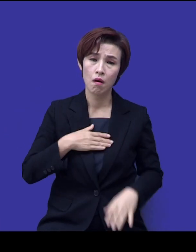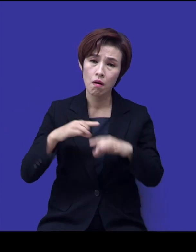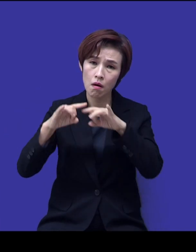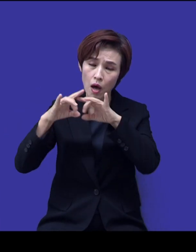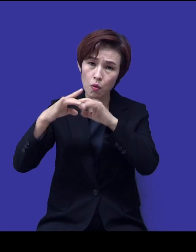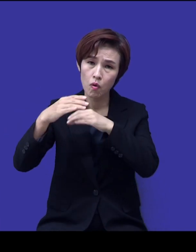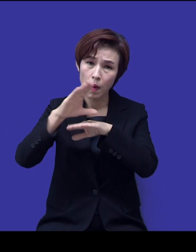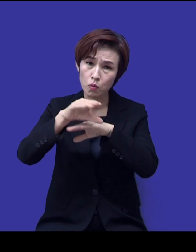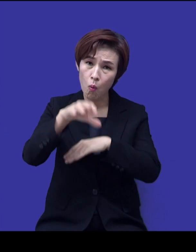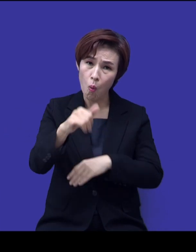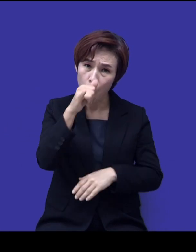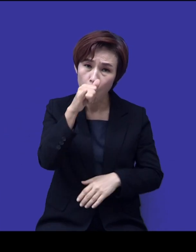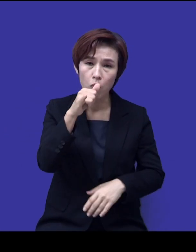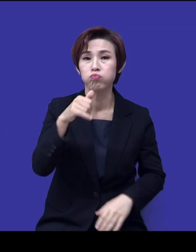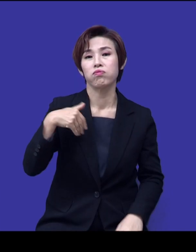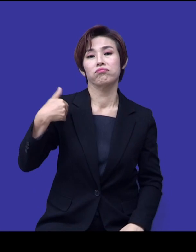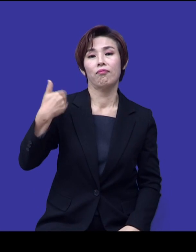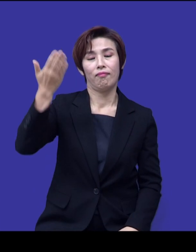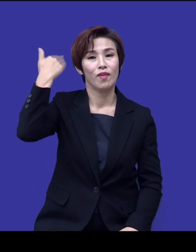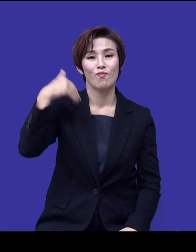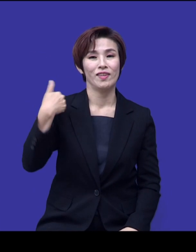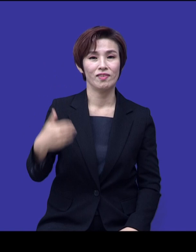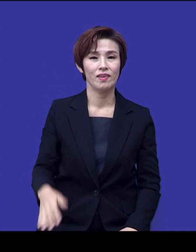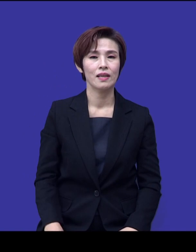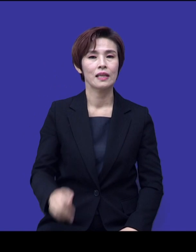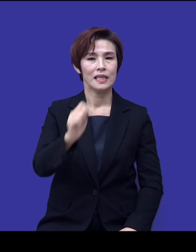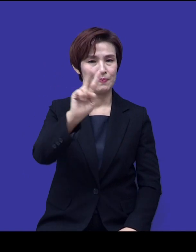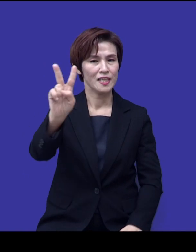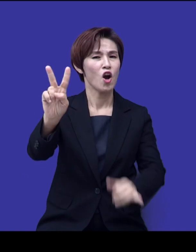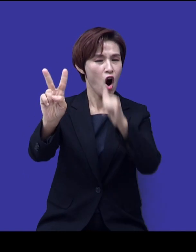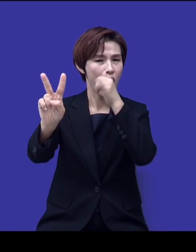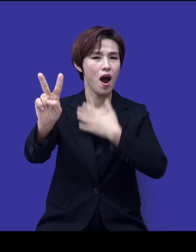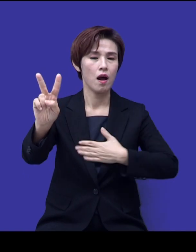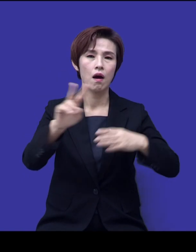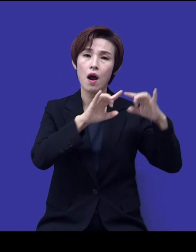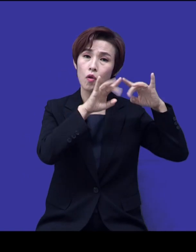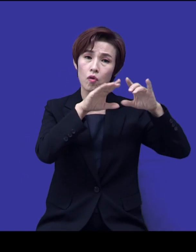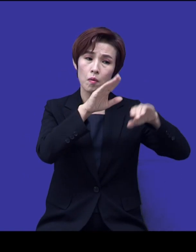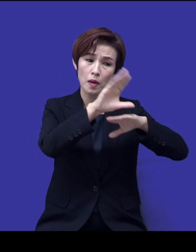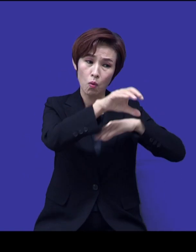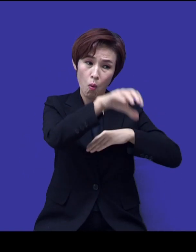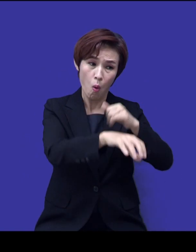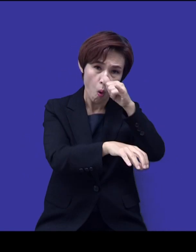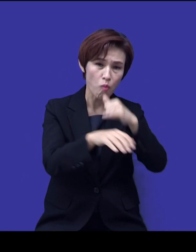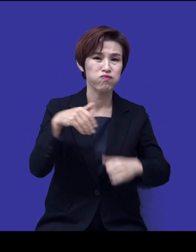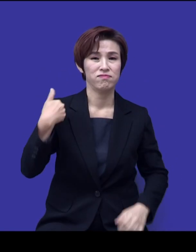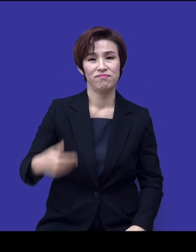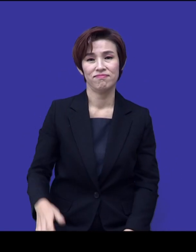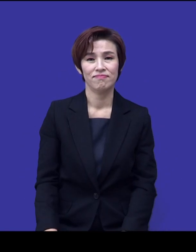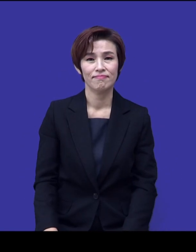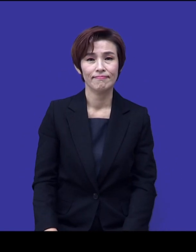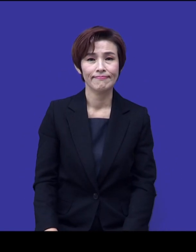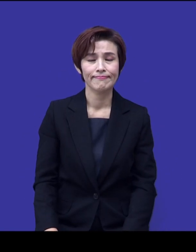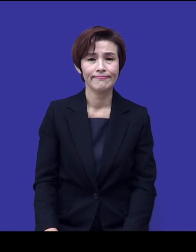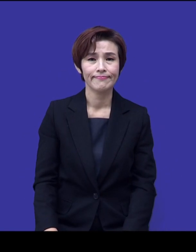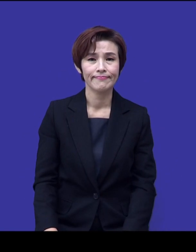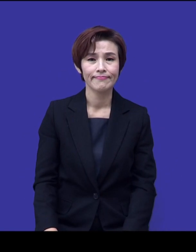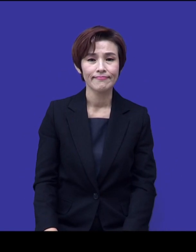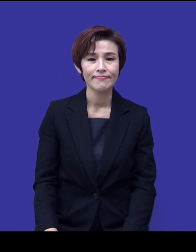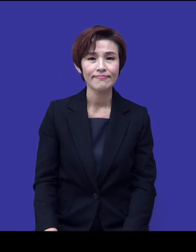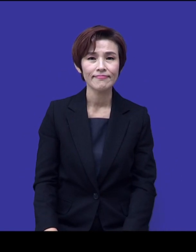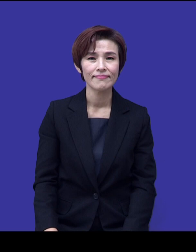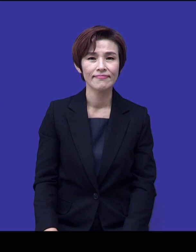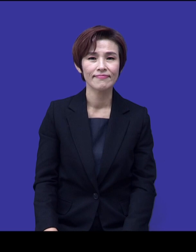있는지도 몰랐어요, 방송국에. 아. 그냥 TV만 있는 줄 아셨구나. TV, 당연히 드라마 PD를 생각하고 왔기 때문에. 아, 예. 근데 뭐,